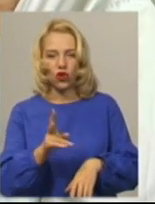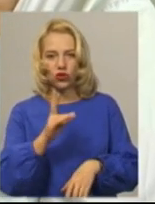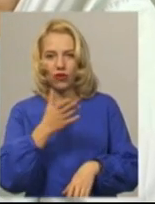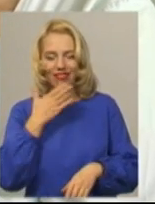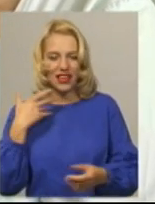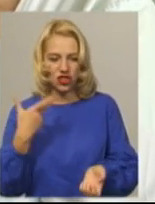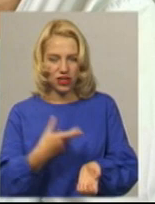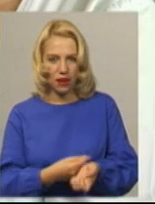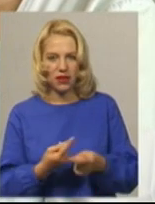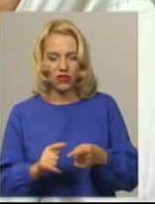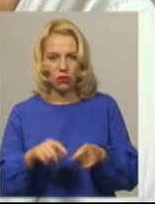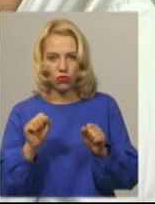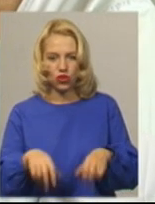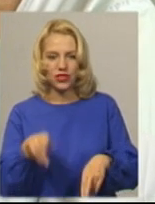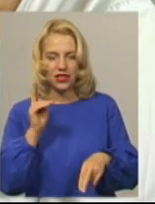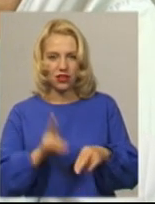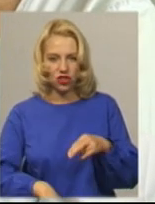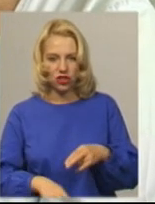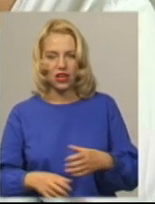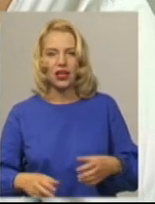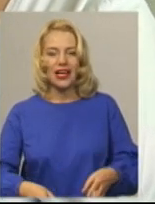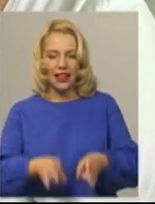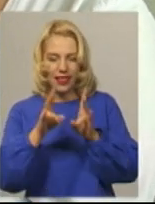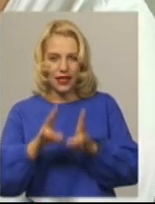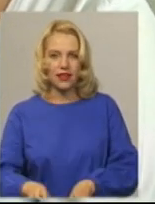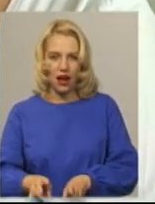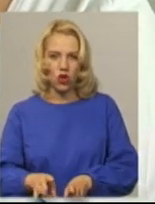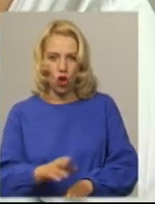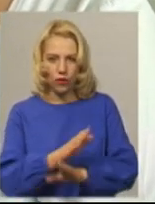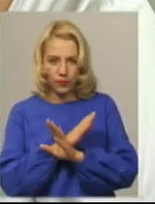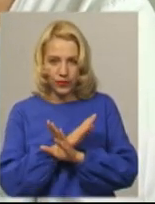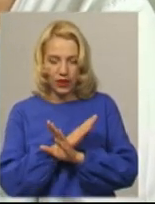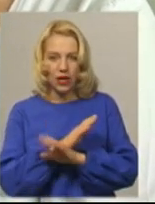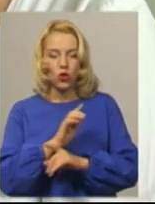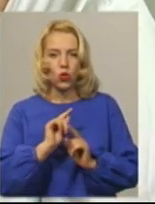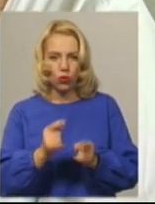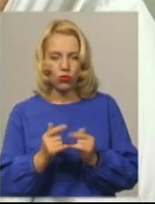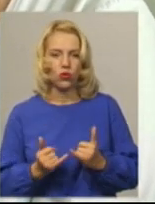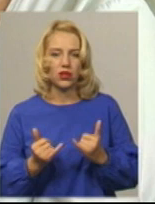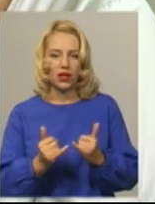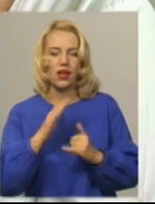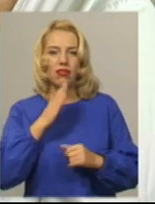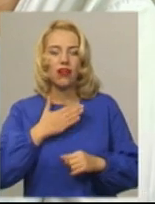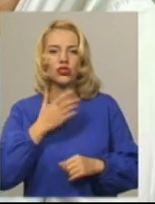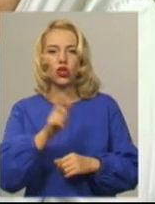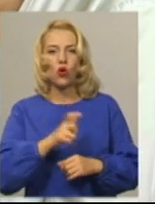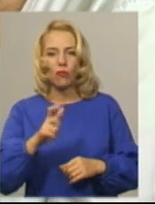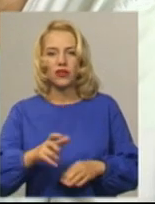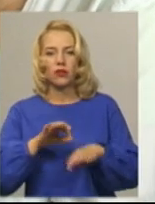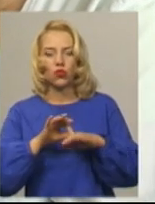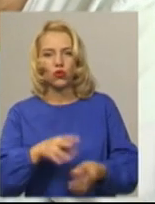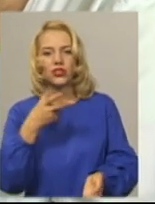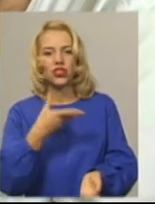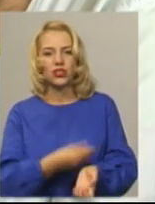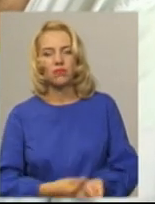щеплені, вона може закінчитись летально. Тому для наших громадян проводиться